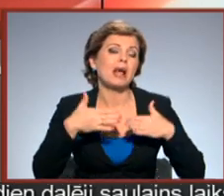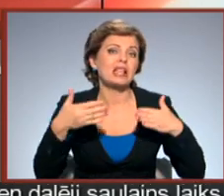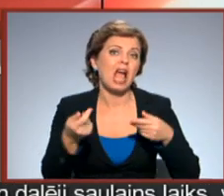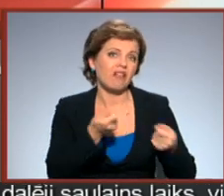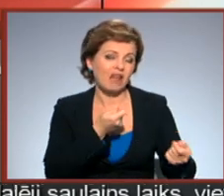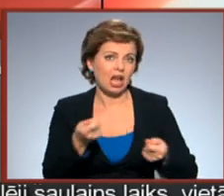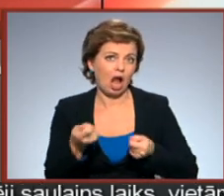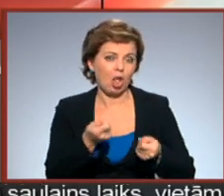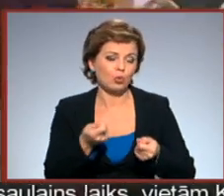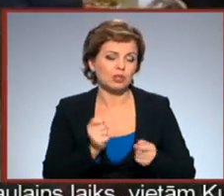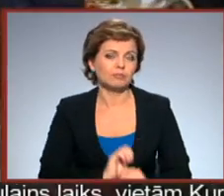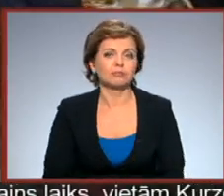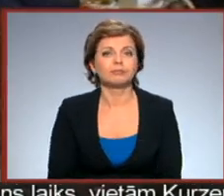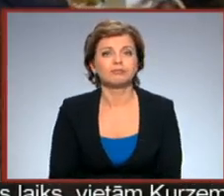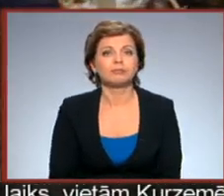Kīnce.